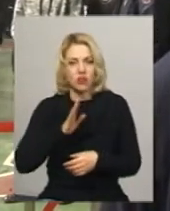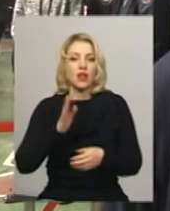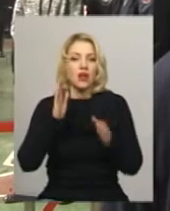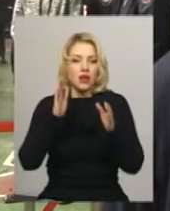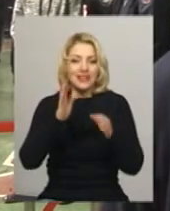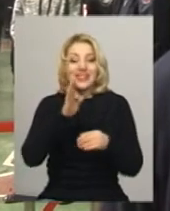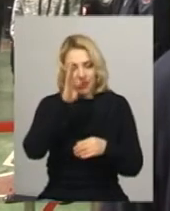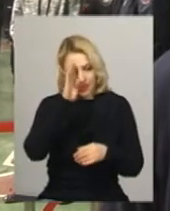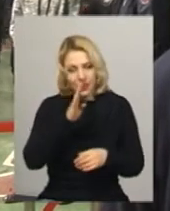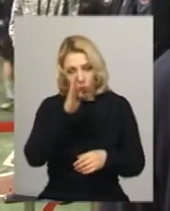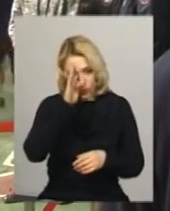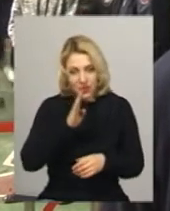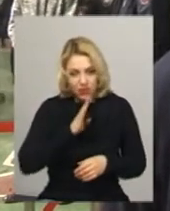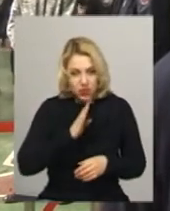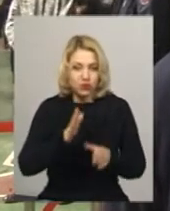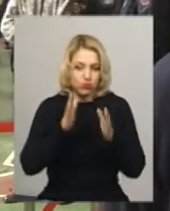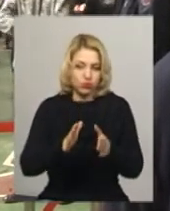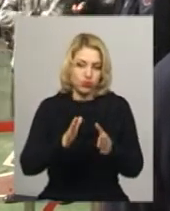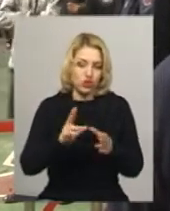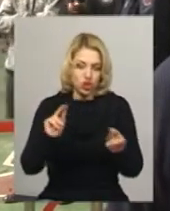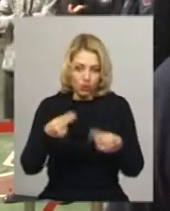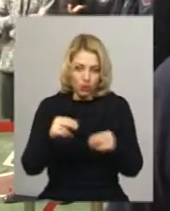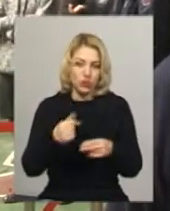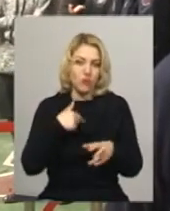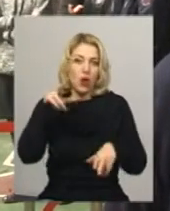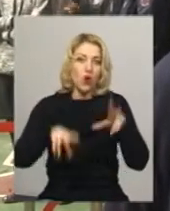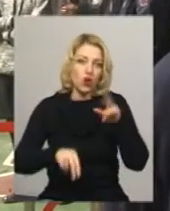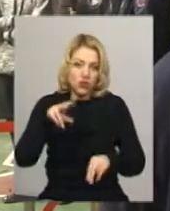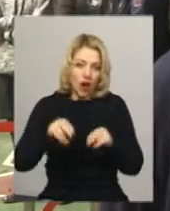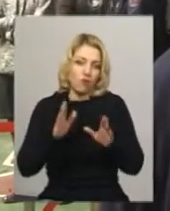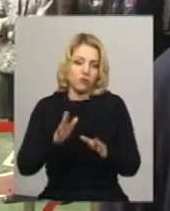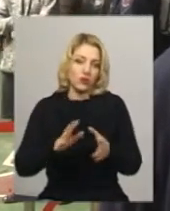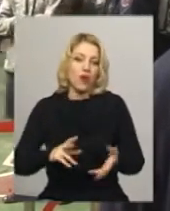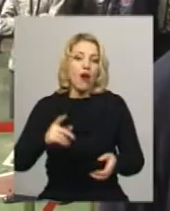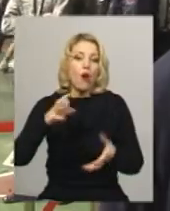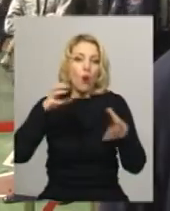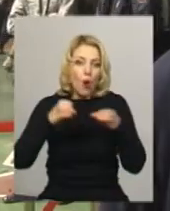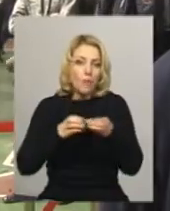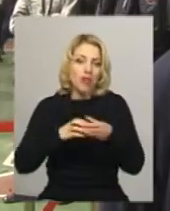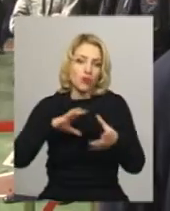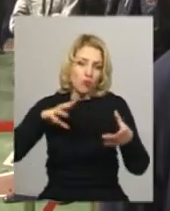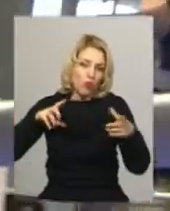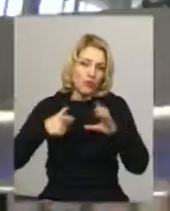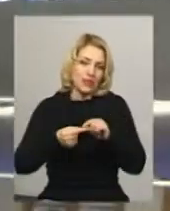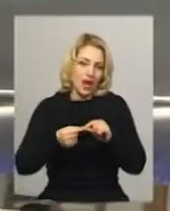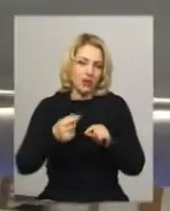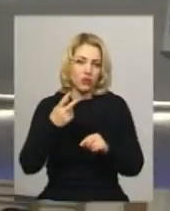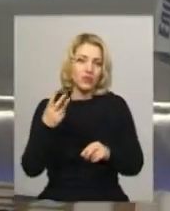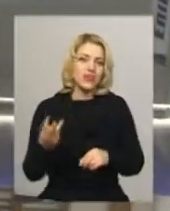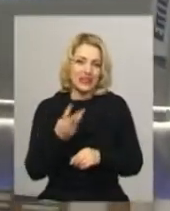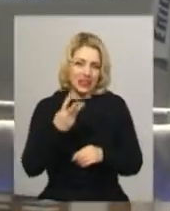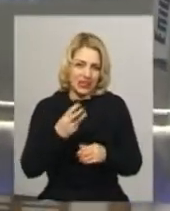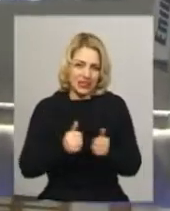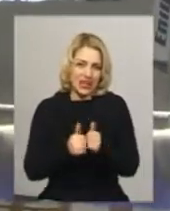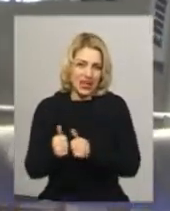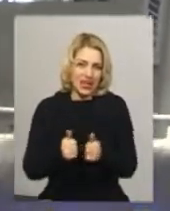і чемпіонками. Розраховуємо бути в командному заліку в трійці лідерів. Турнір